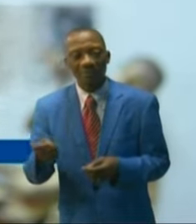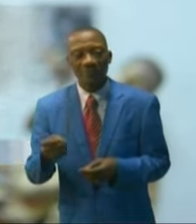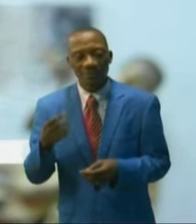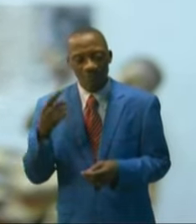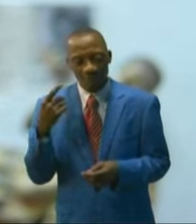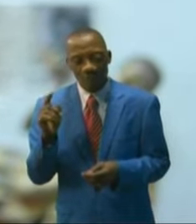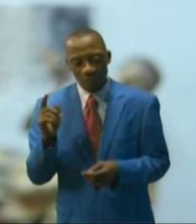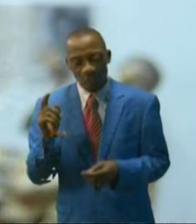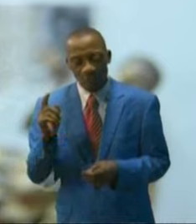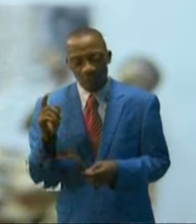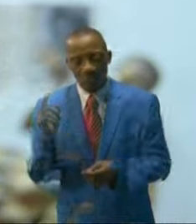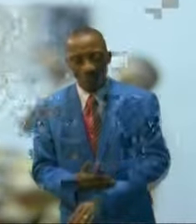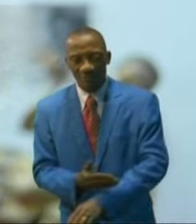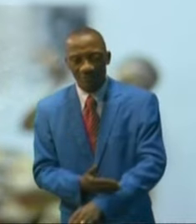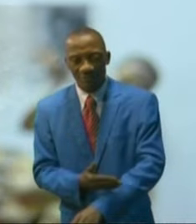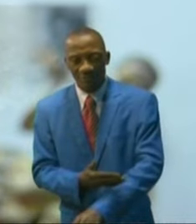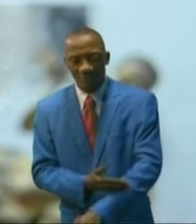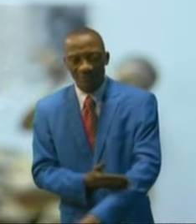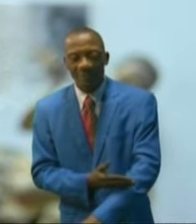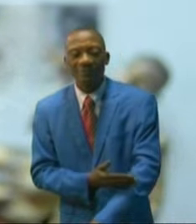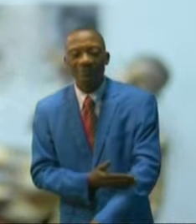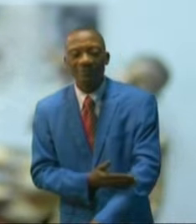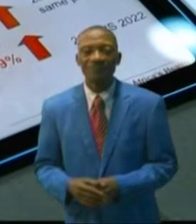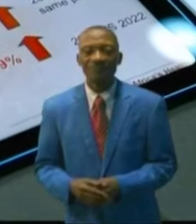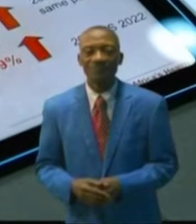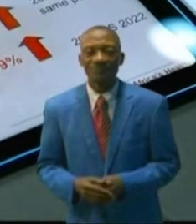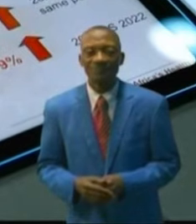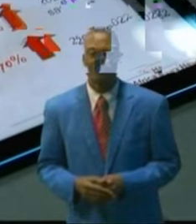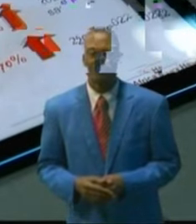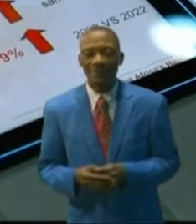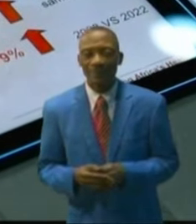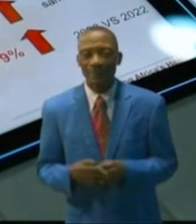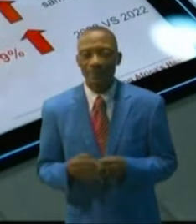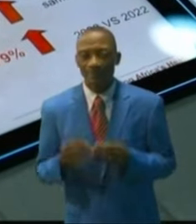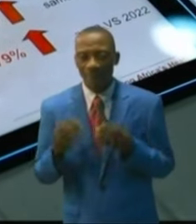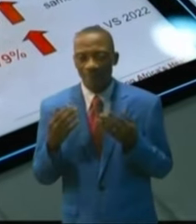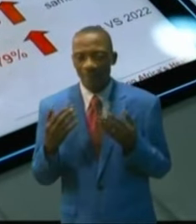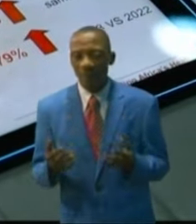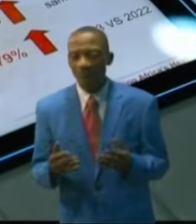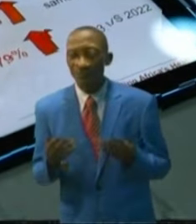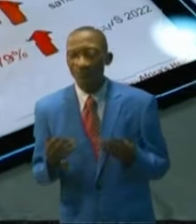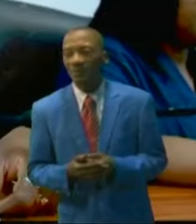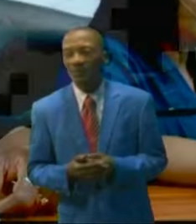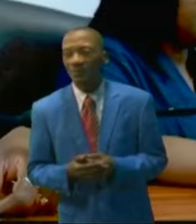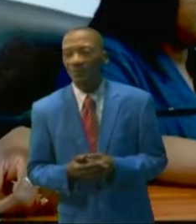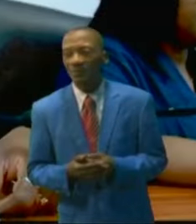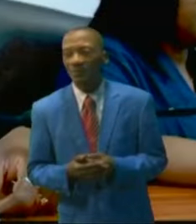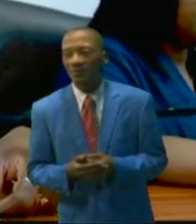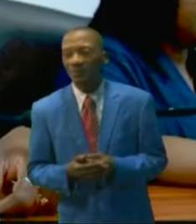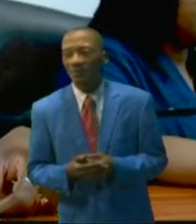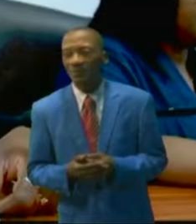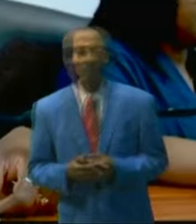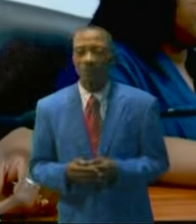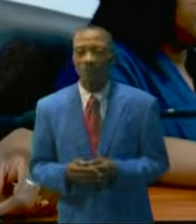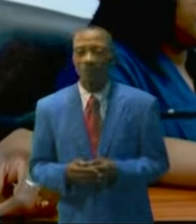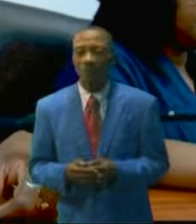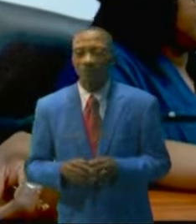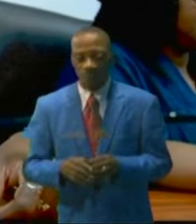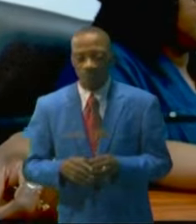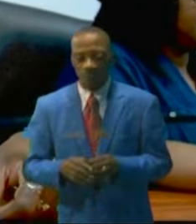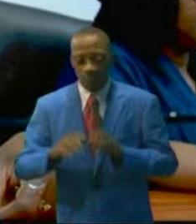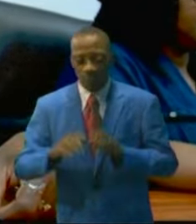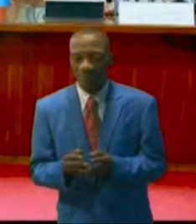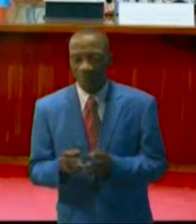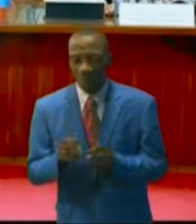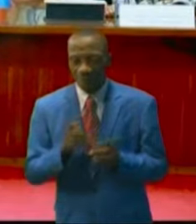sommes certains que nous allons nous en sortir. La sensibilisation dans les milieux des enfants fait une stratégie avant la